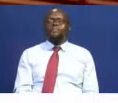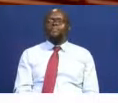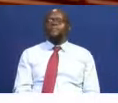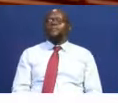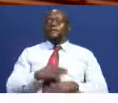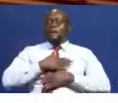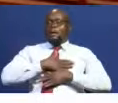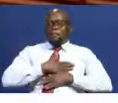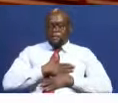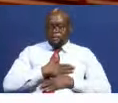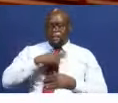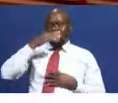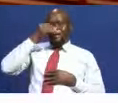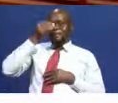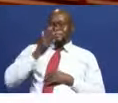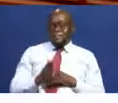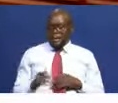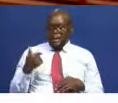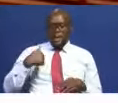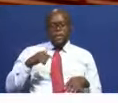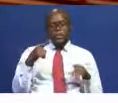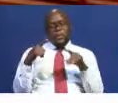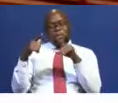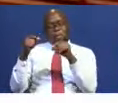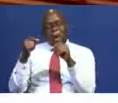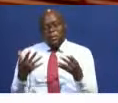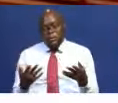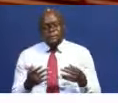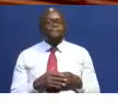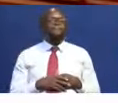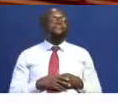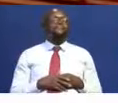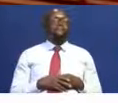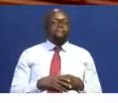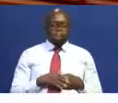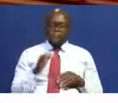Mheshimiwa Speaker, tunasema kwamba ufisadi